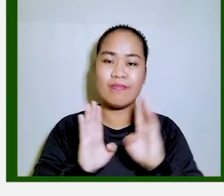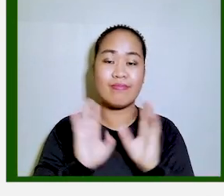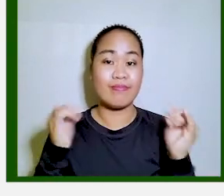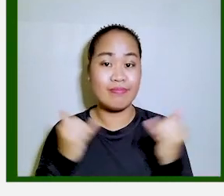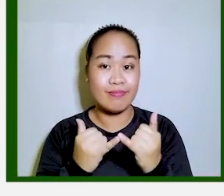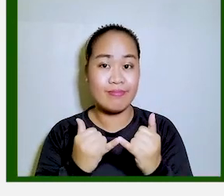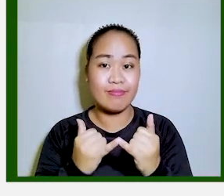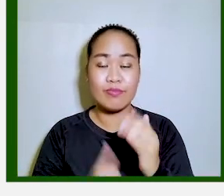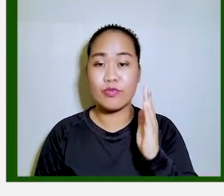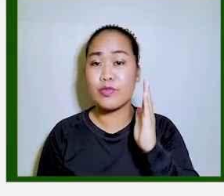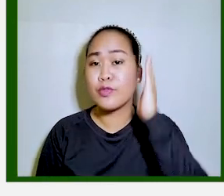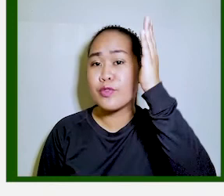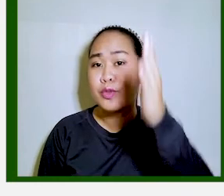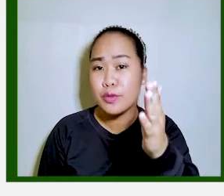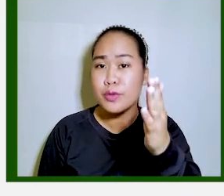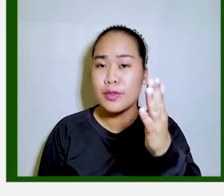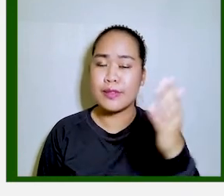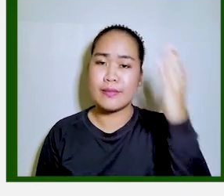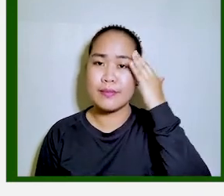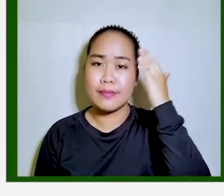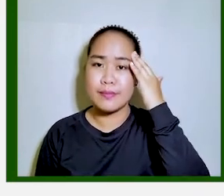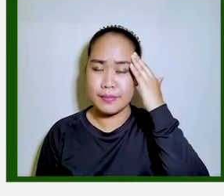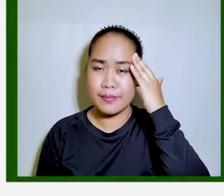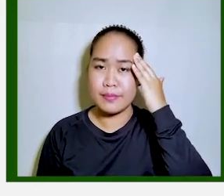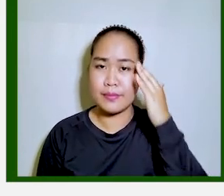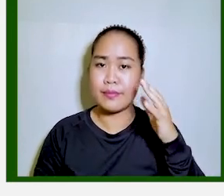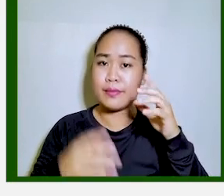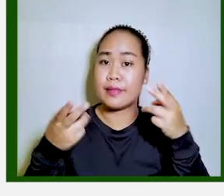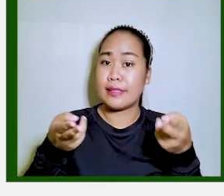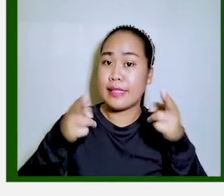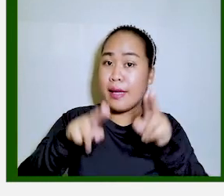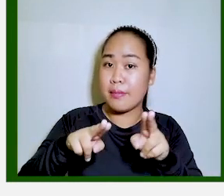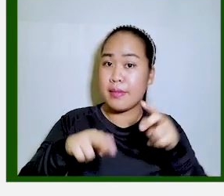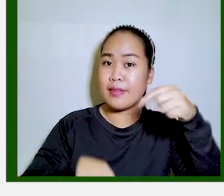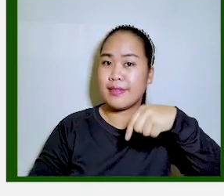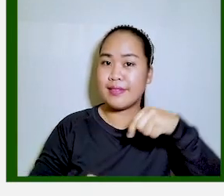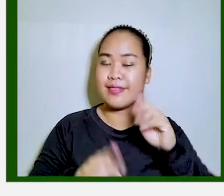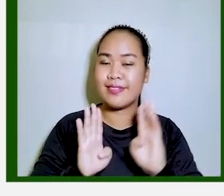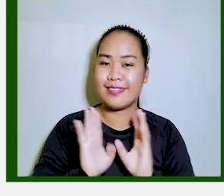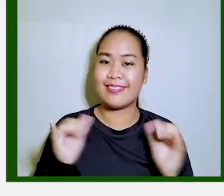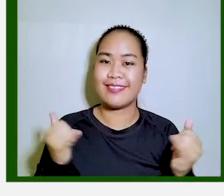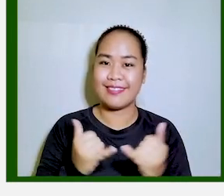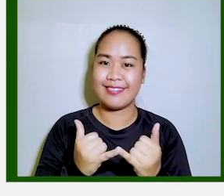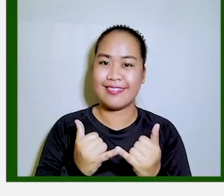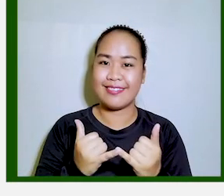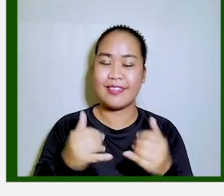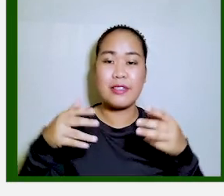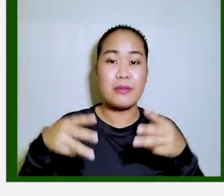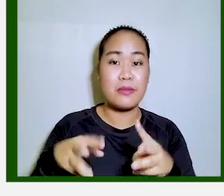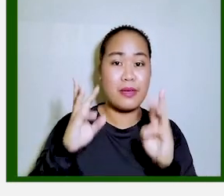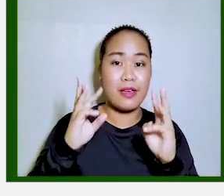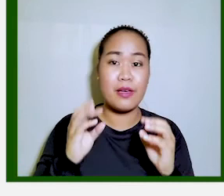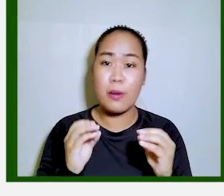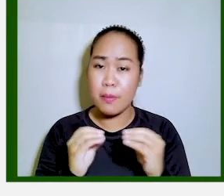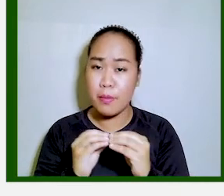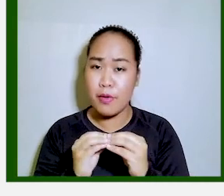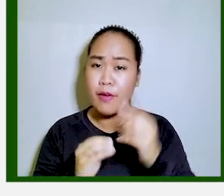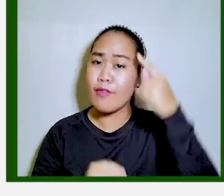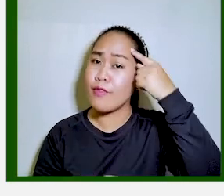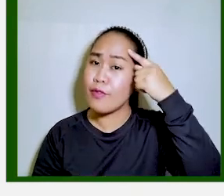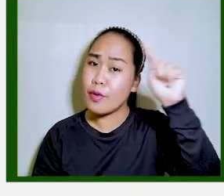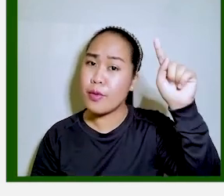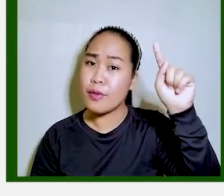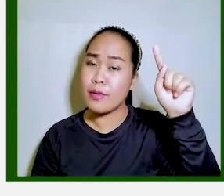magaganap o nalalaman nyo rin ang mga magaganap sa ating barangay. And siguro pamamaraan na rin po namin ito na